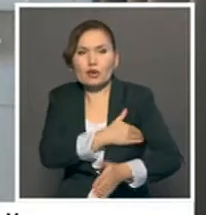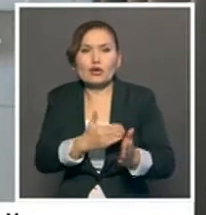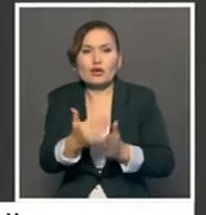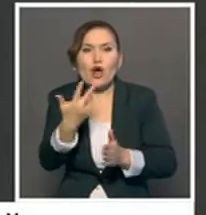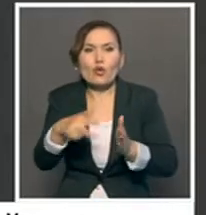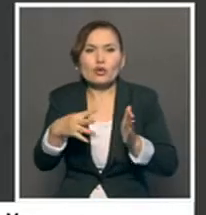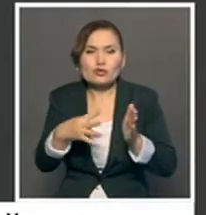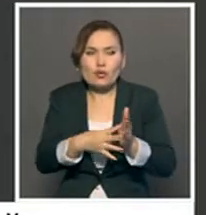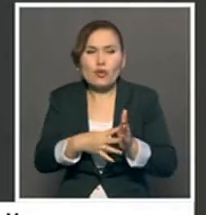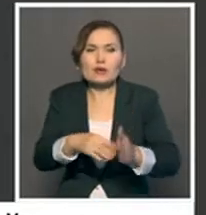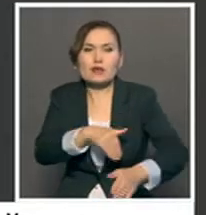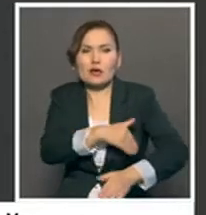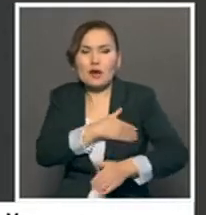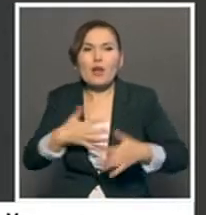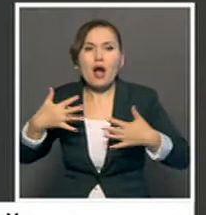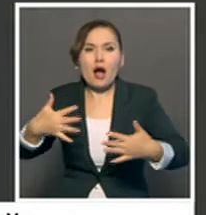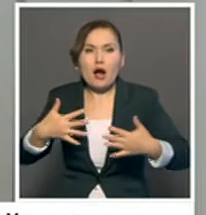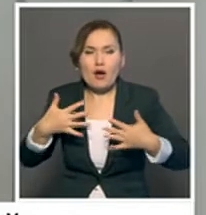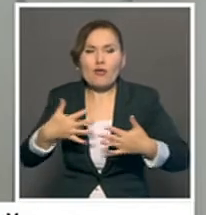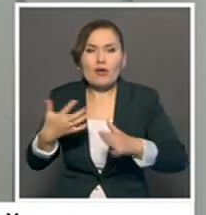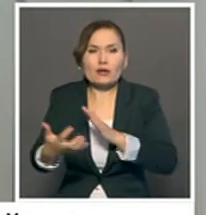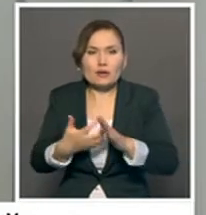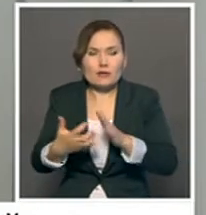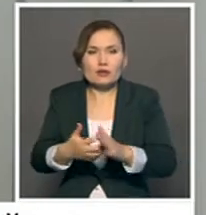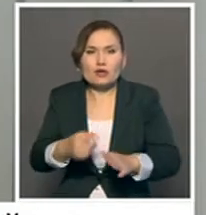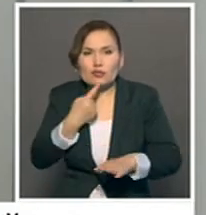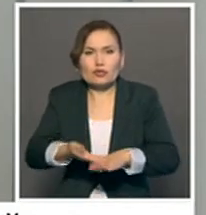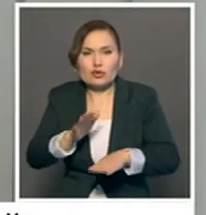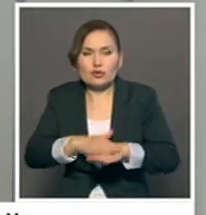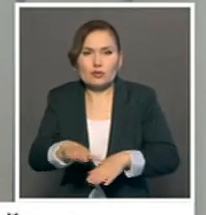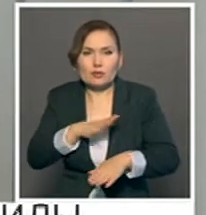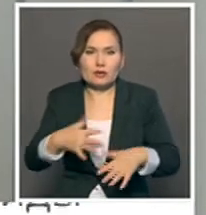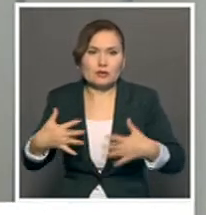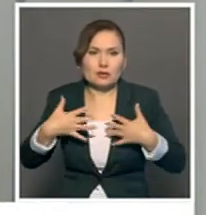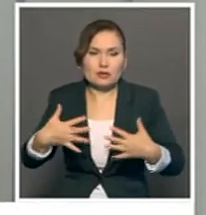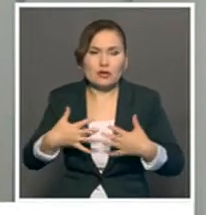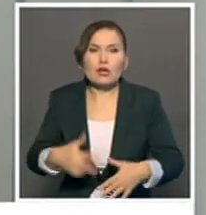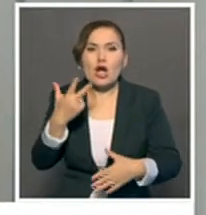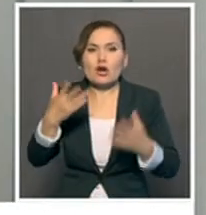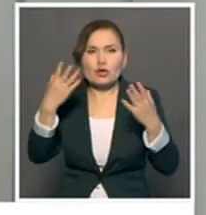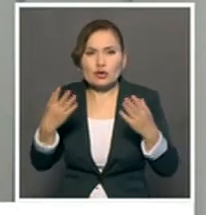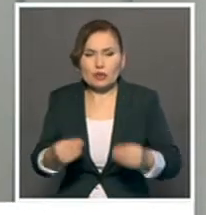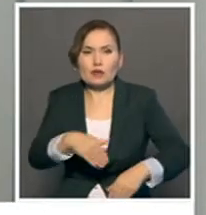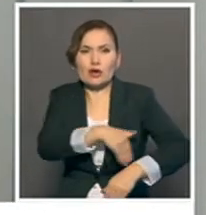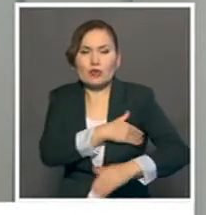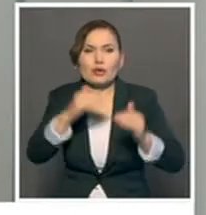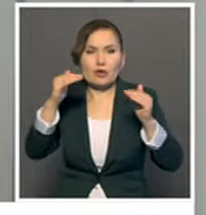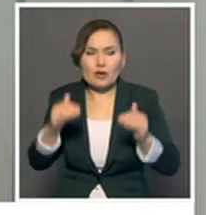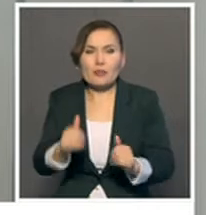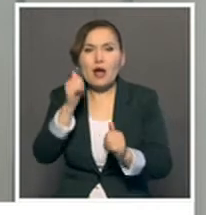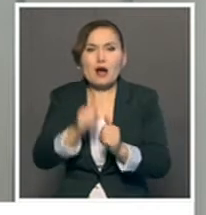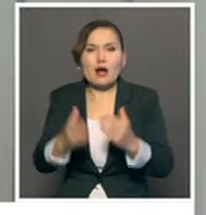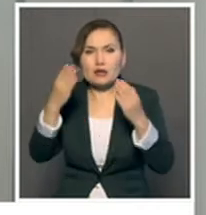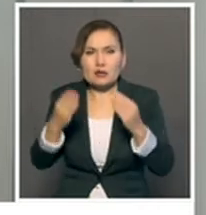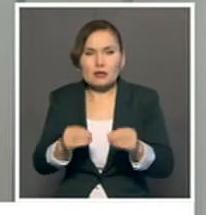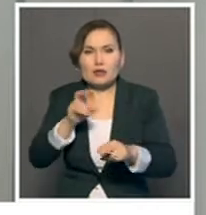түспеген, соңында ауа жетпей, қатты қиналды. 11 числа утром я попал. Міне, 3 күн болды, қызуым түсті. Күндіз түні